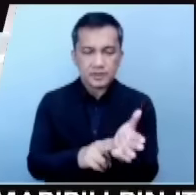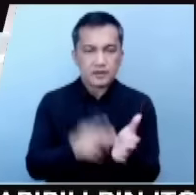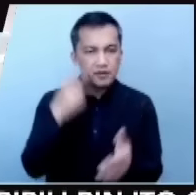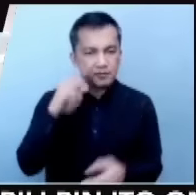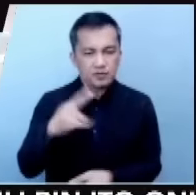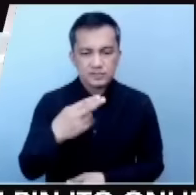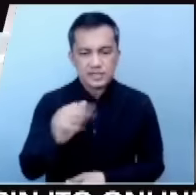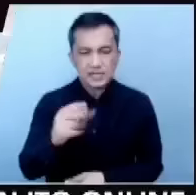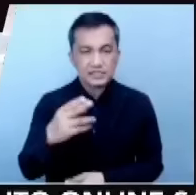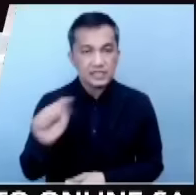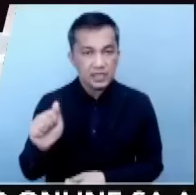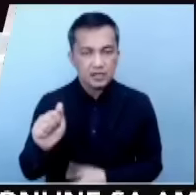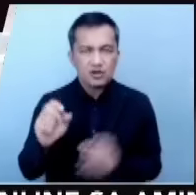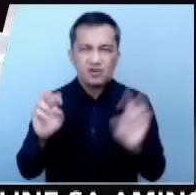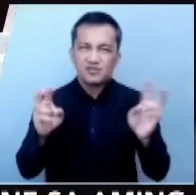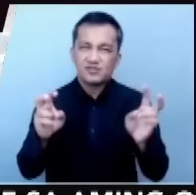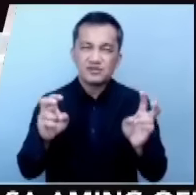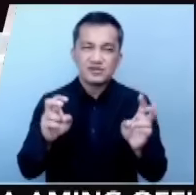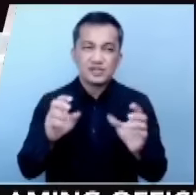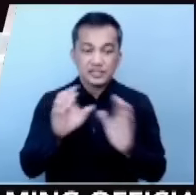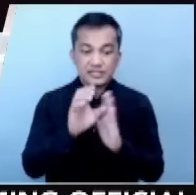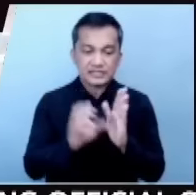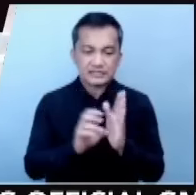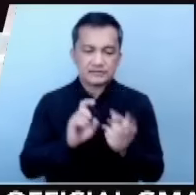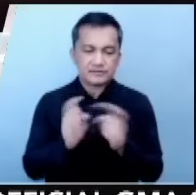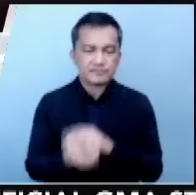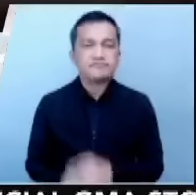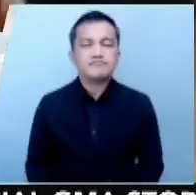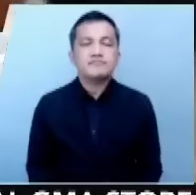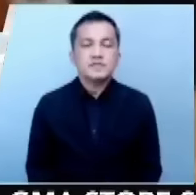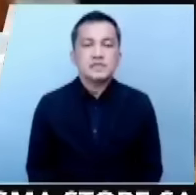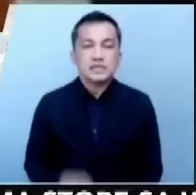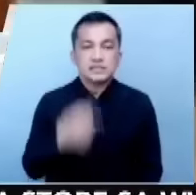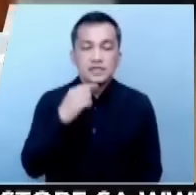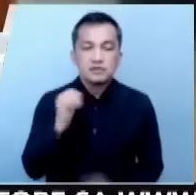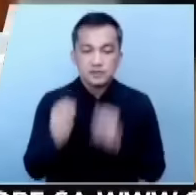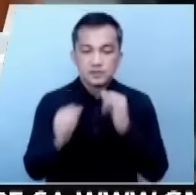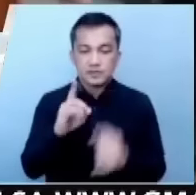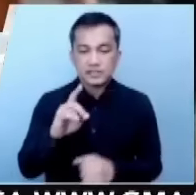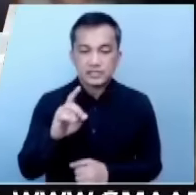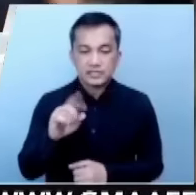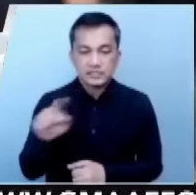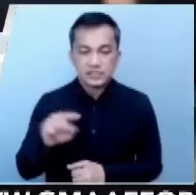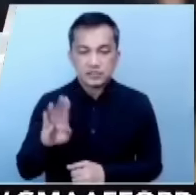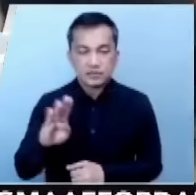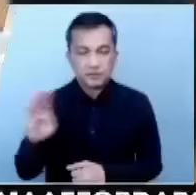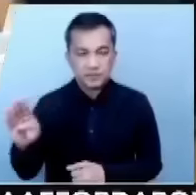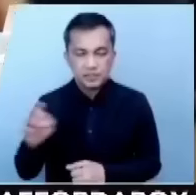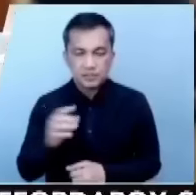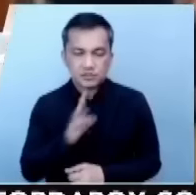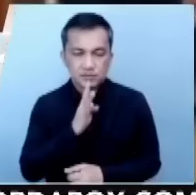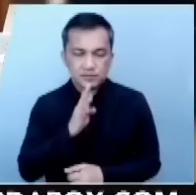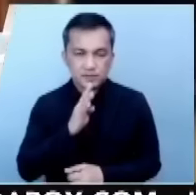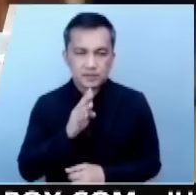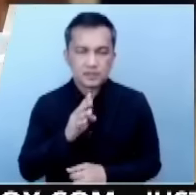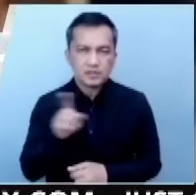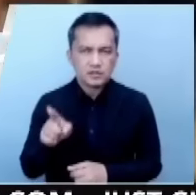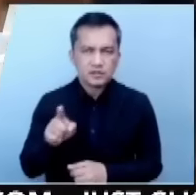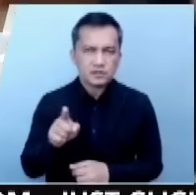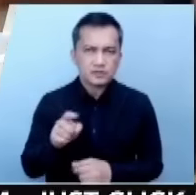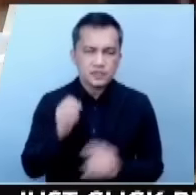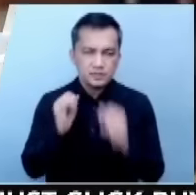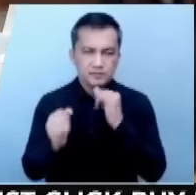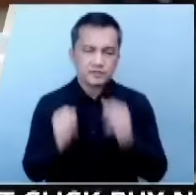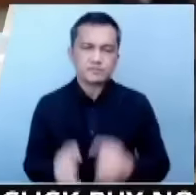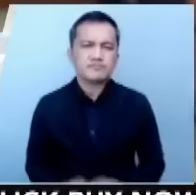charter change. Sa panayam ng Super Radio DZWB, ilang beses binanggit ng Senadora si Speaker sa panayam.